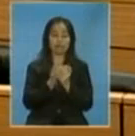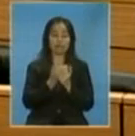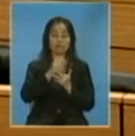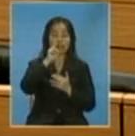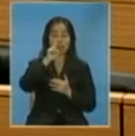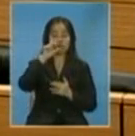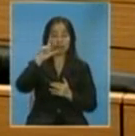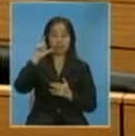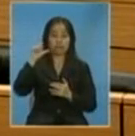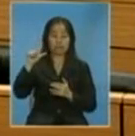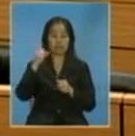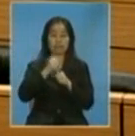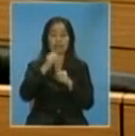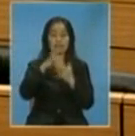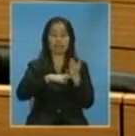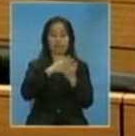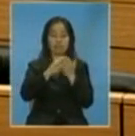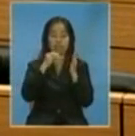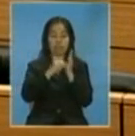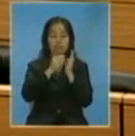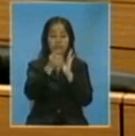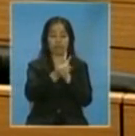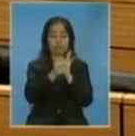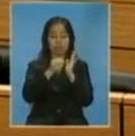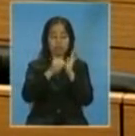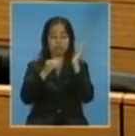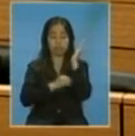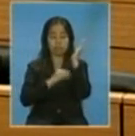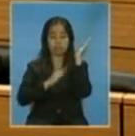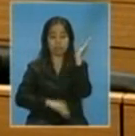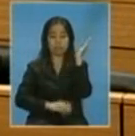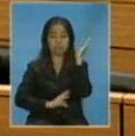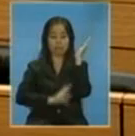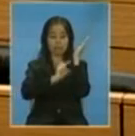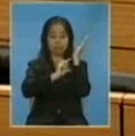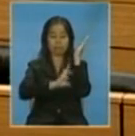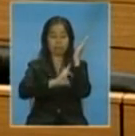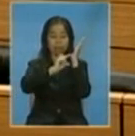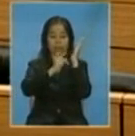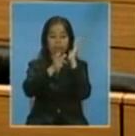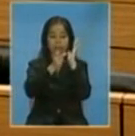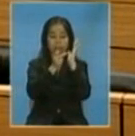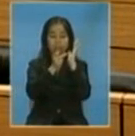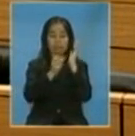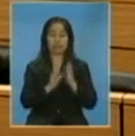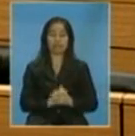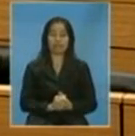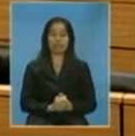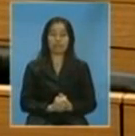านปรากฏว่าแผนงานที่จะทำกรุงเทพหนองคายกรุงเทพประดังไบซามันก็จู่แค่โคราชกับหัวหินครับ